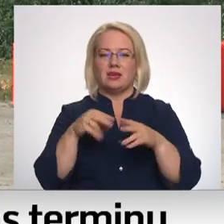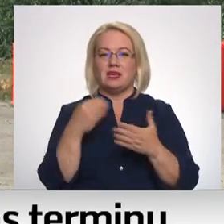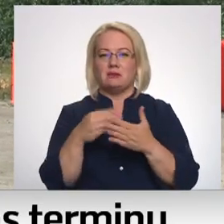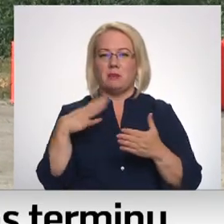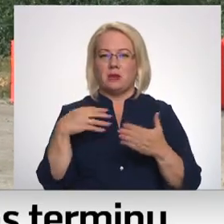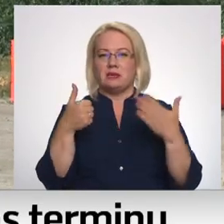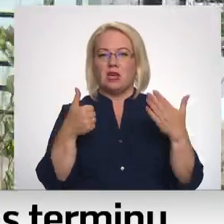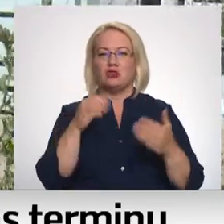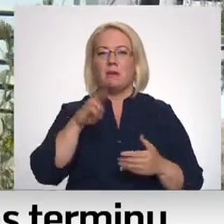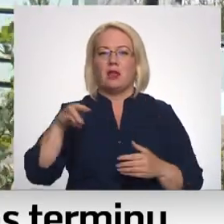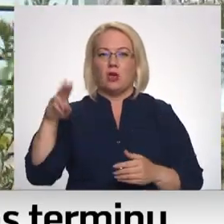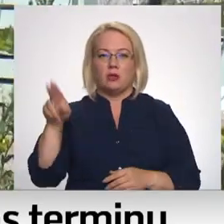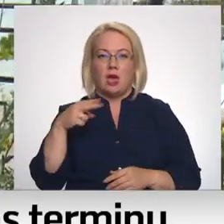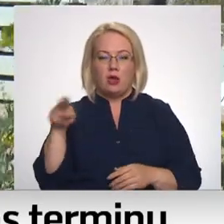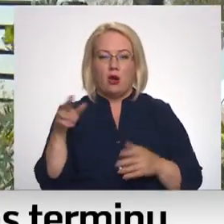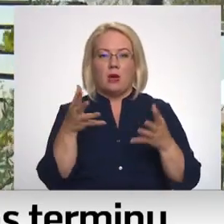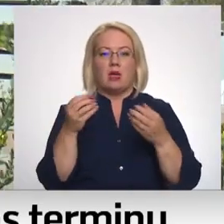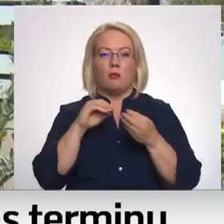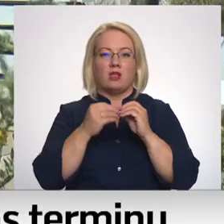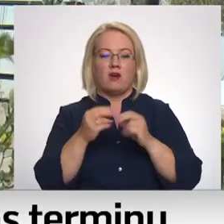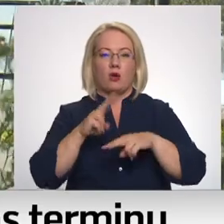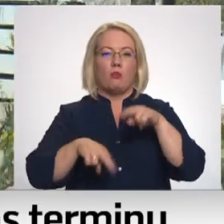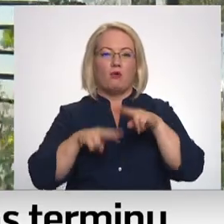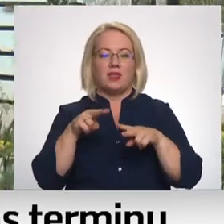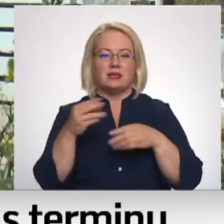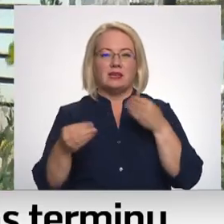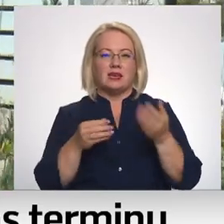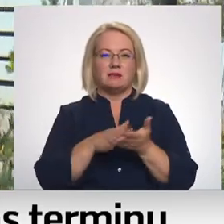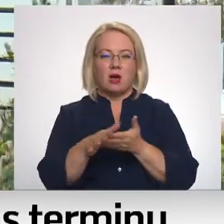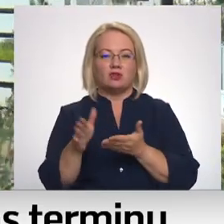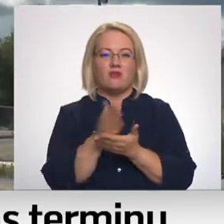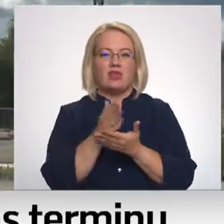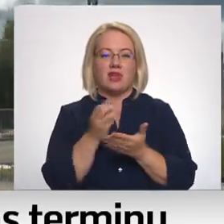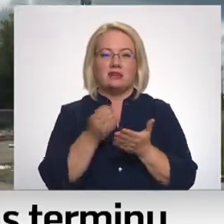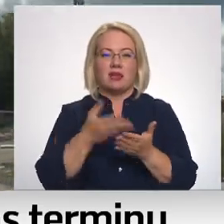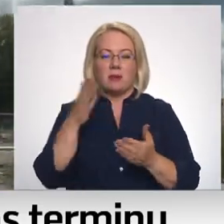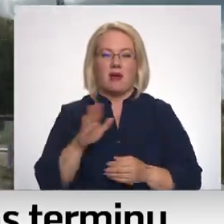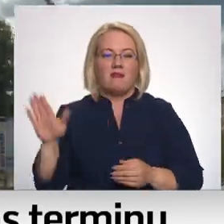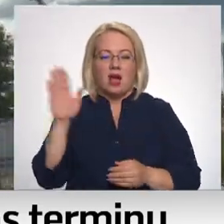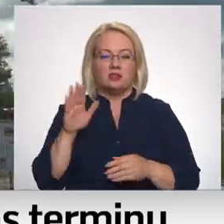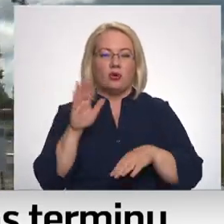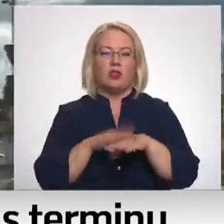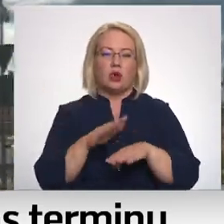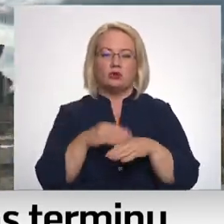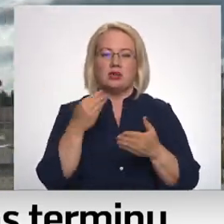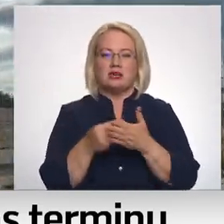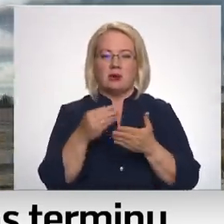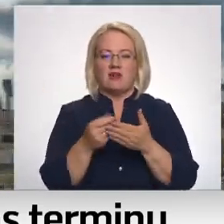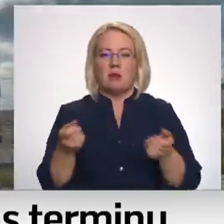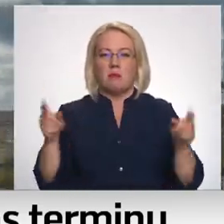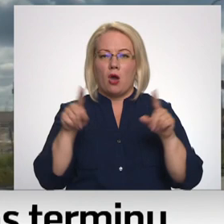6 miljoniem eiro, tomēr ņemot vērā būvniecības izmaksu vidējo sadārdzinājumu valstī, tirgus izmaksas varētu pieaugt vismaz